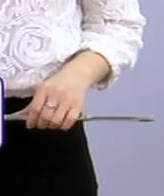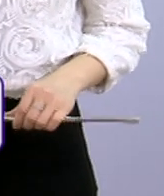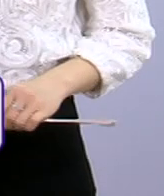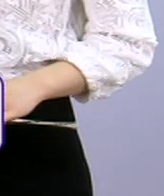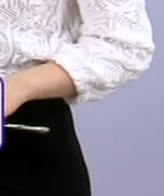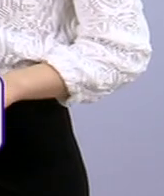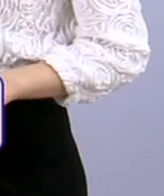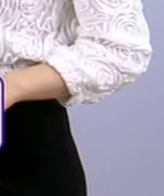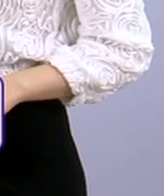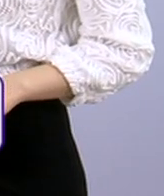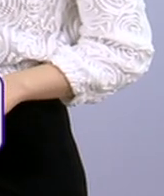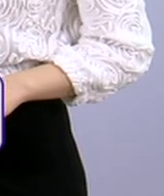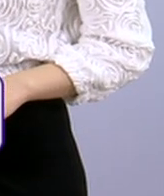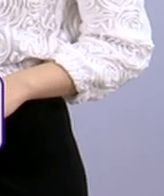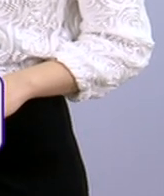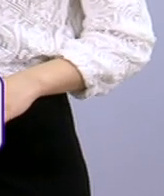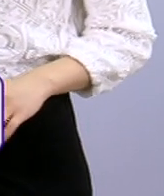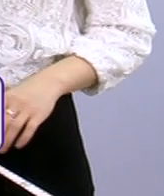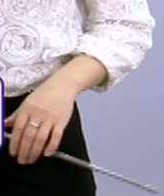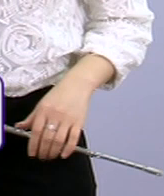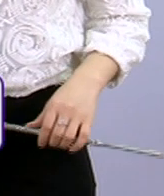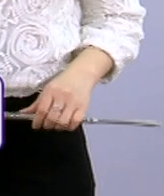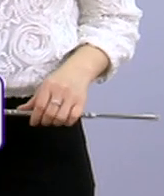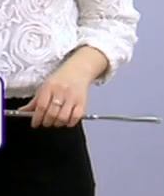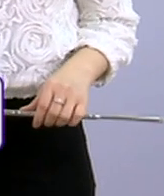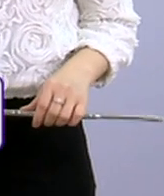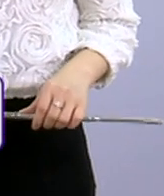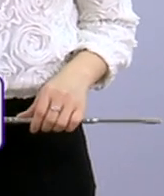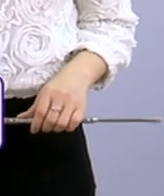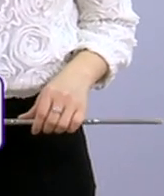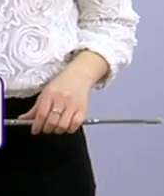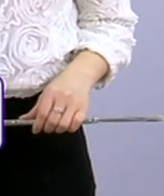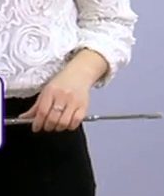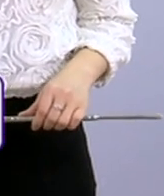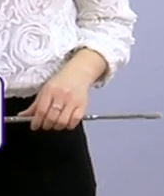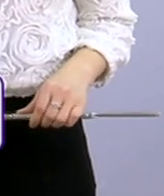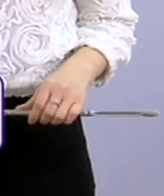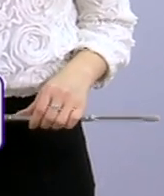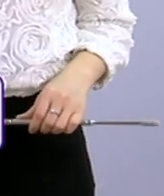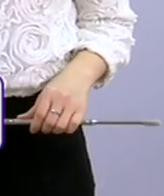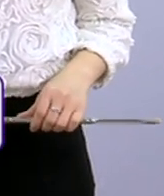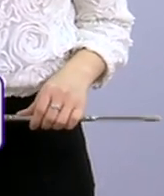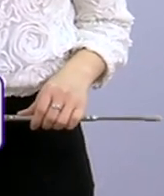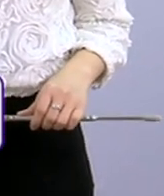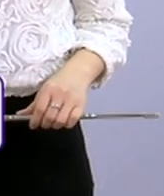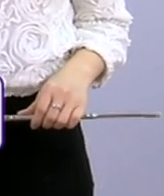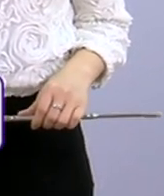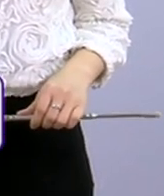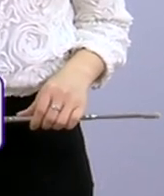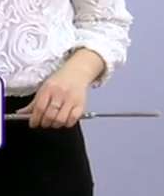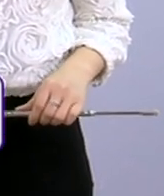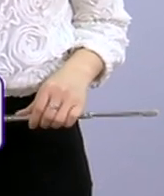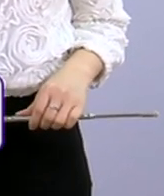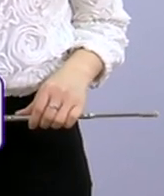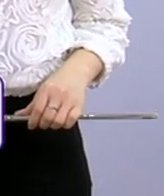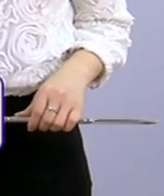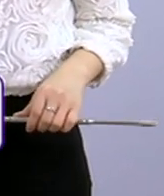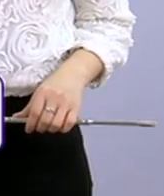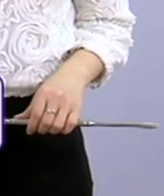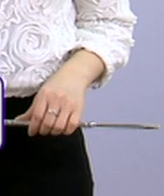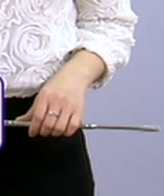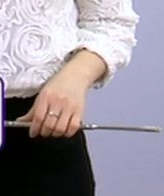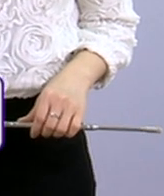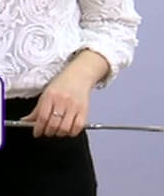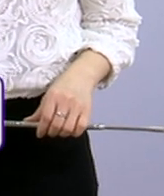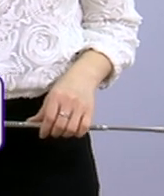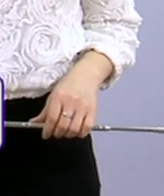етістік. I can't cook. Яғни мен тамақ пісіре алмаймын, қолымнан келмейді. How